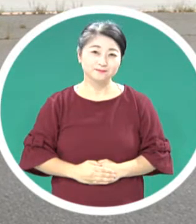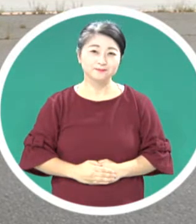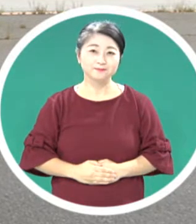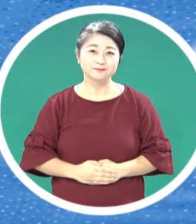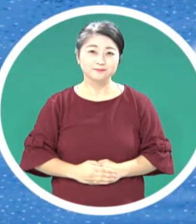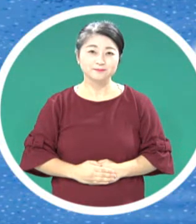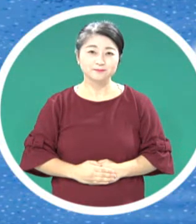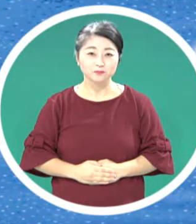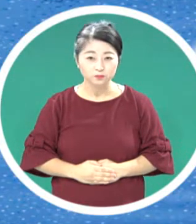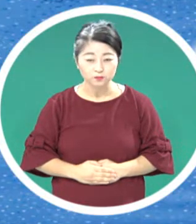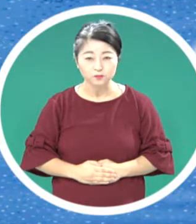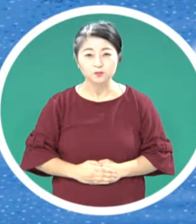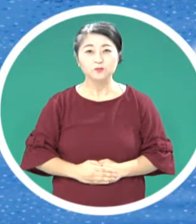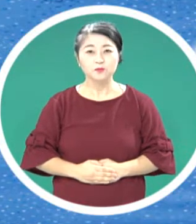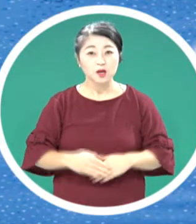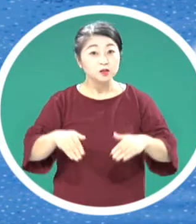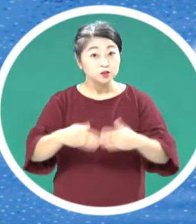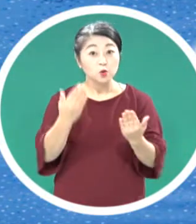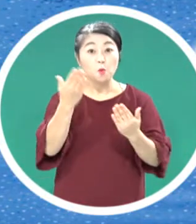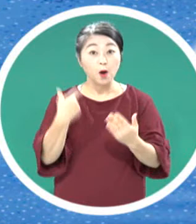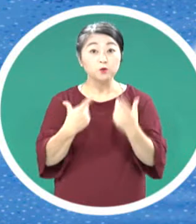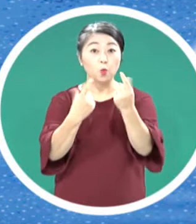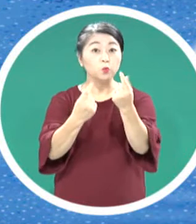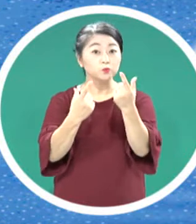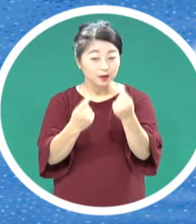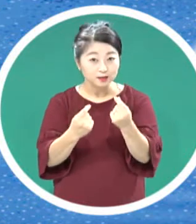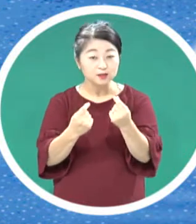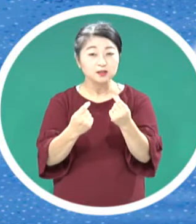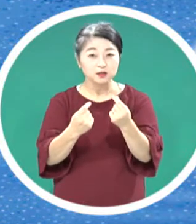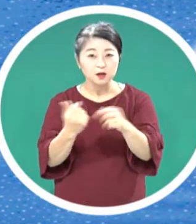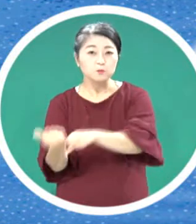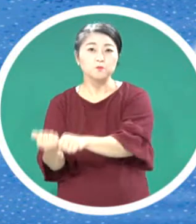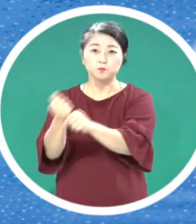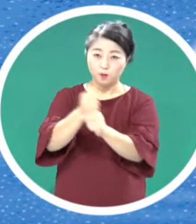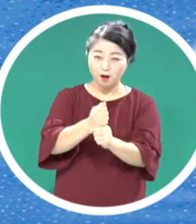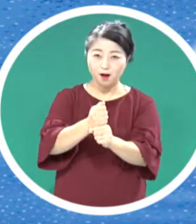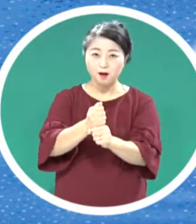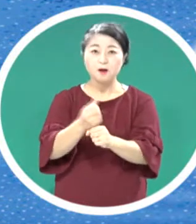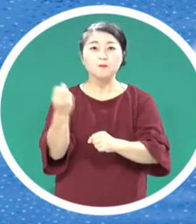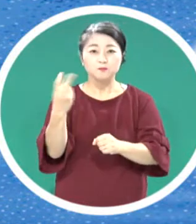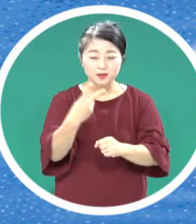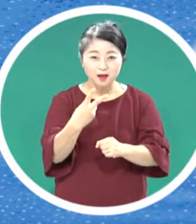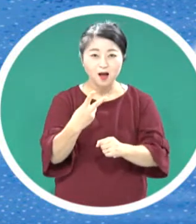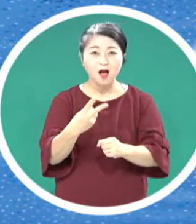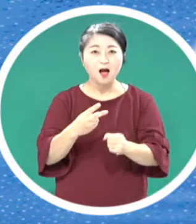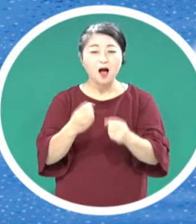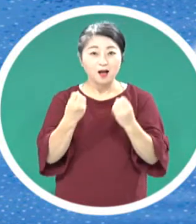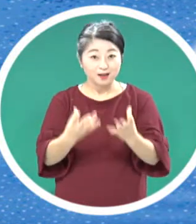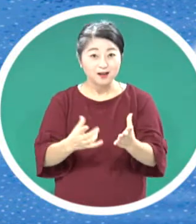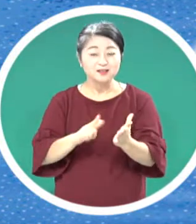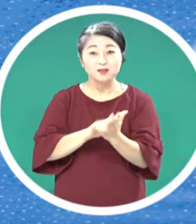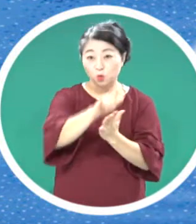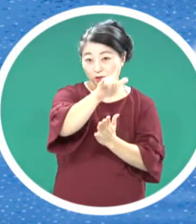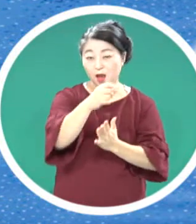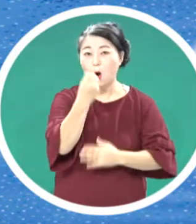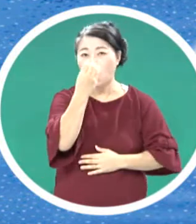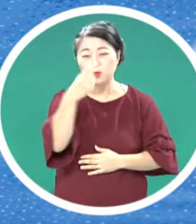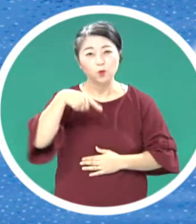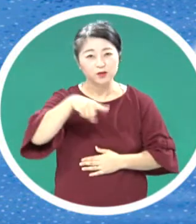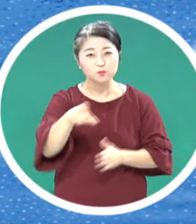。 事故前と変わらない状況に復旧するんですね。香港への新しい路線もできて、